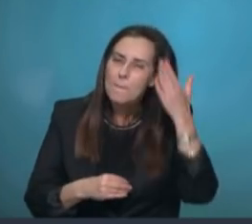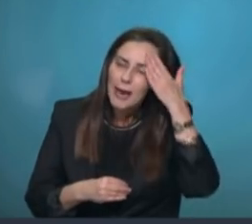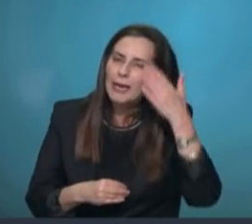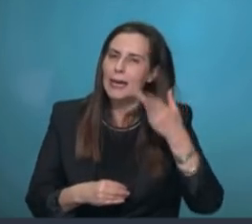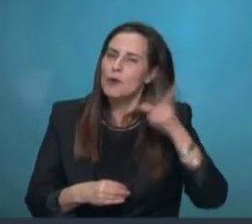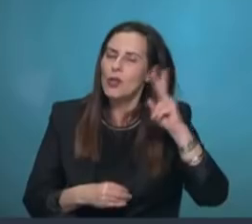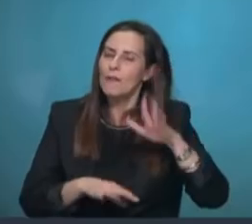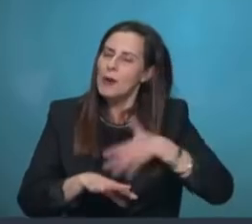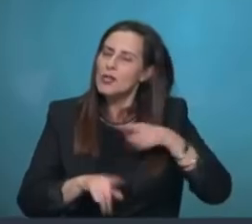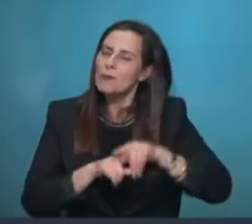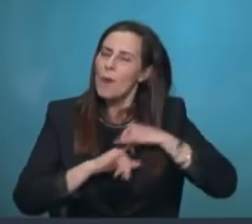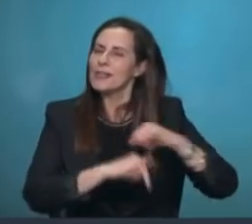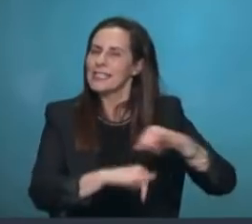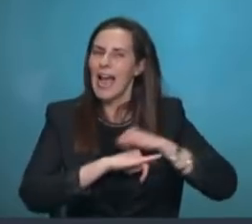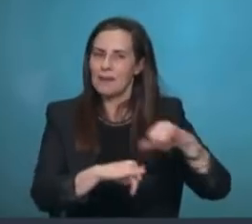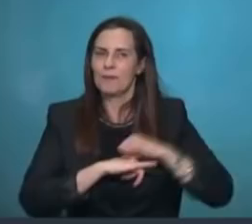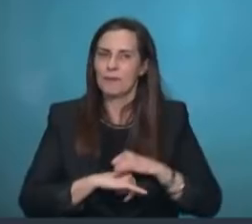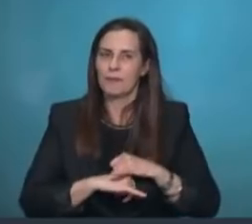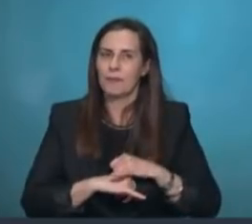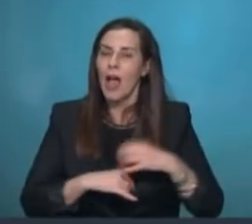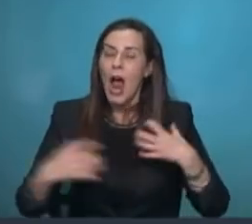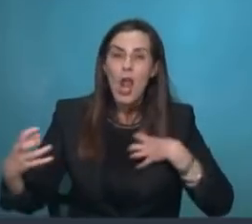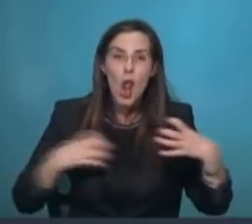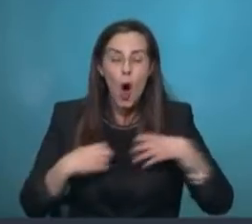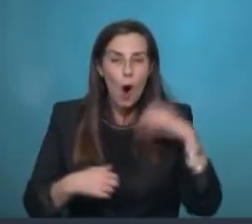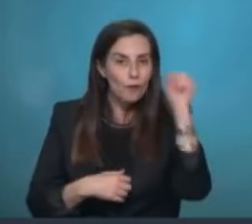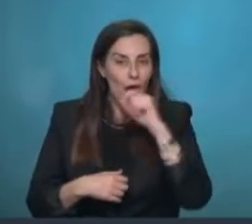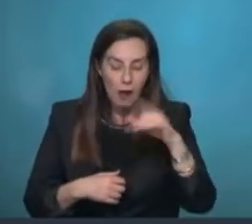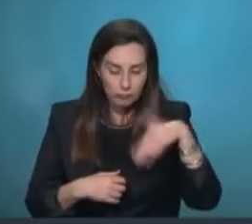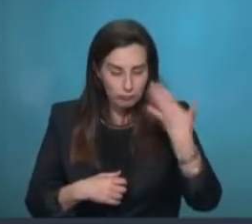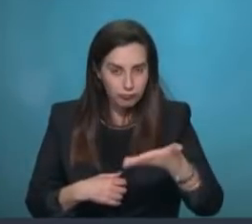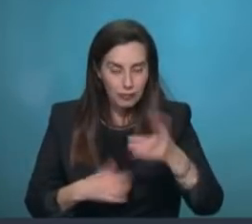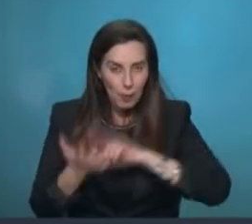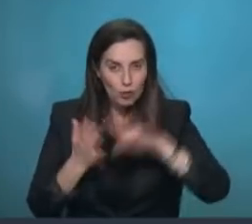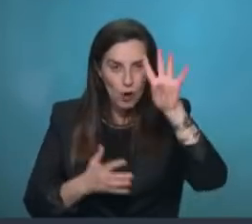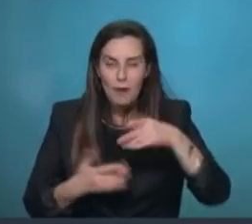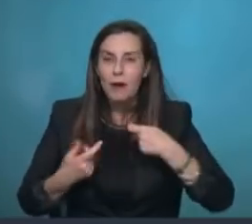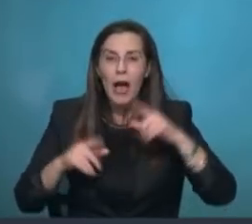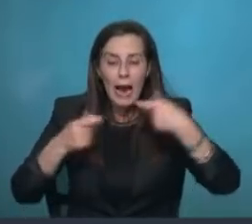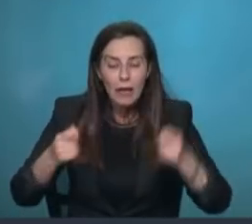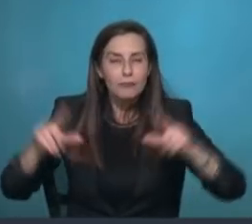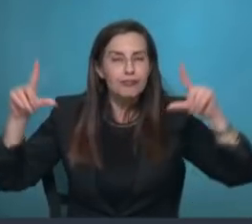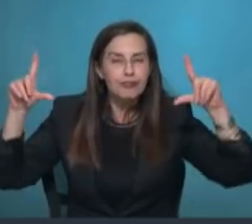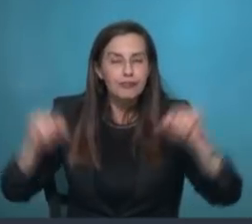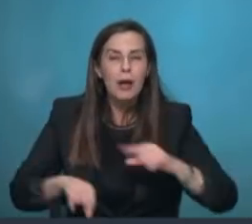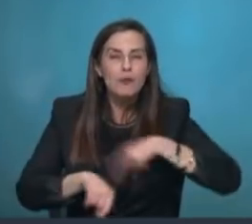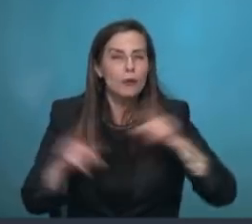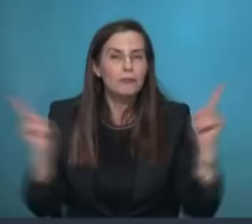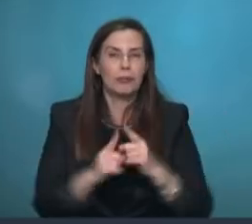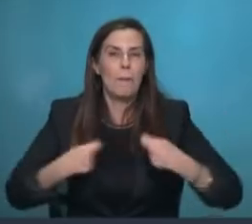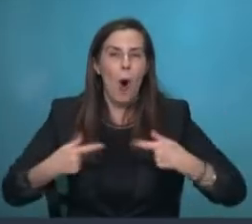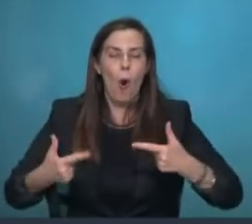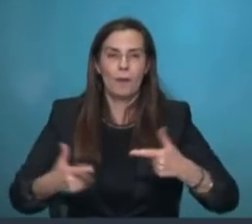işe. להופעה של כוכבי הקלה מאיסטנבול שתהיה בארץ באפריל נמכרו כל הכרטיסים תוך שעות ספורות. הרדל אמנם